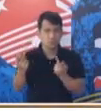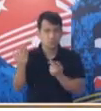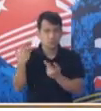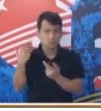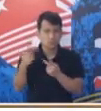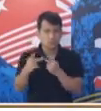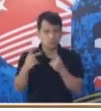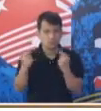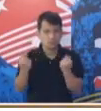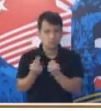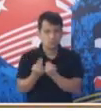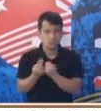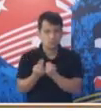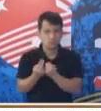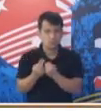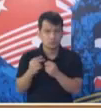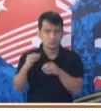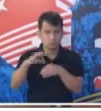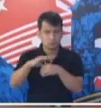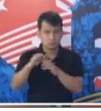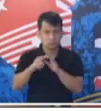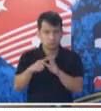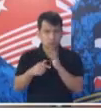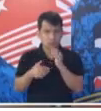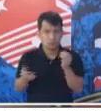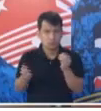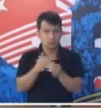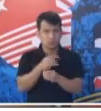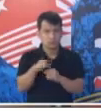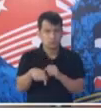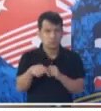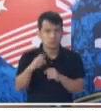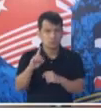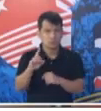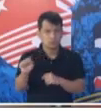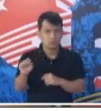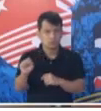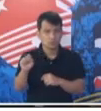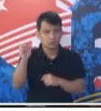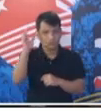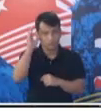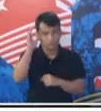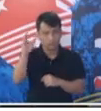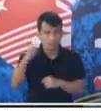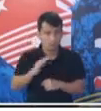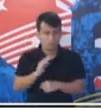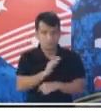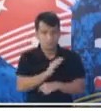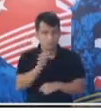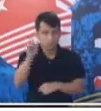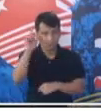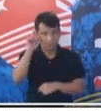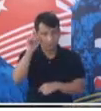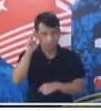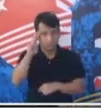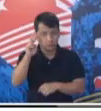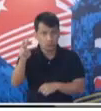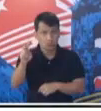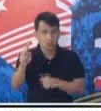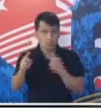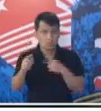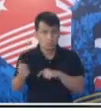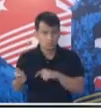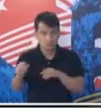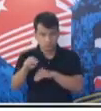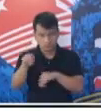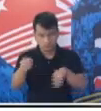House Electoral Tribunal. Sinibak naman bilang House Deputy Speaker si Kamarinesur Congressman Elroy Villaferte at sa kanya